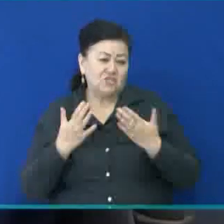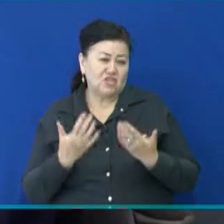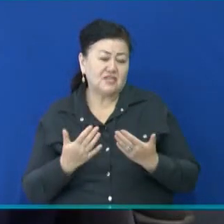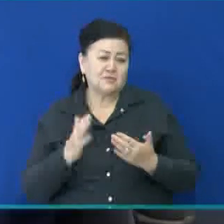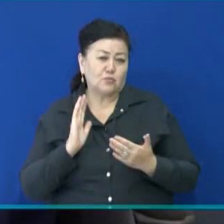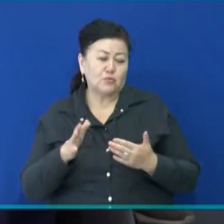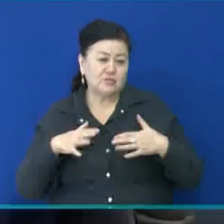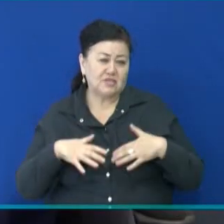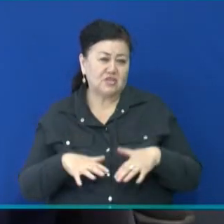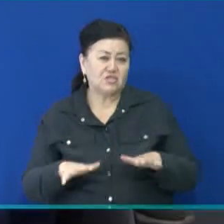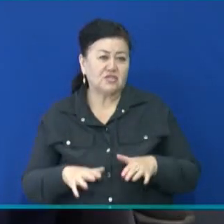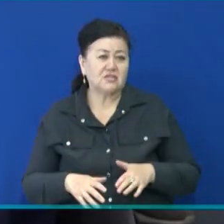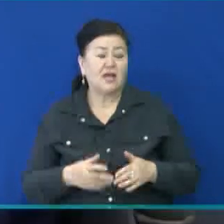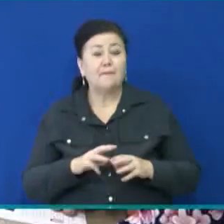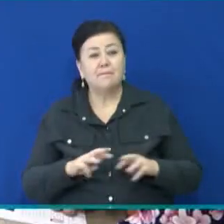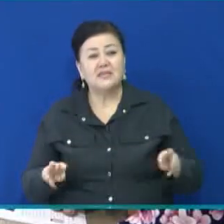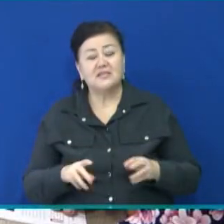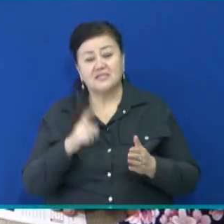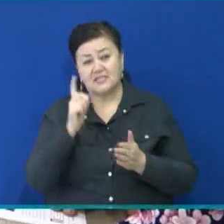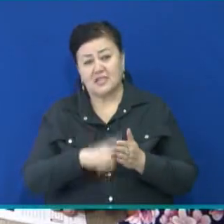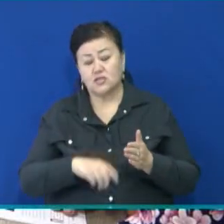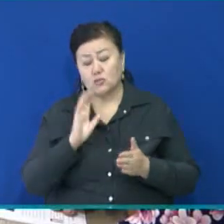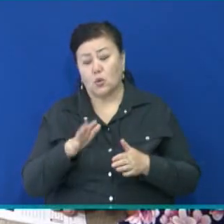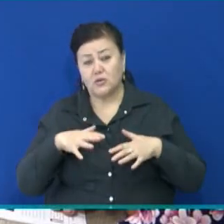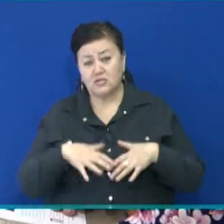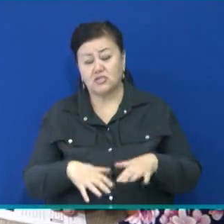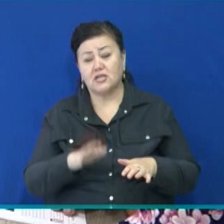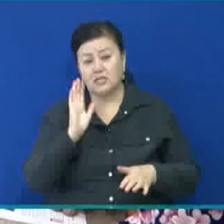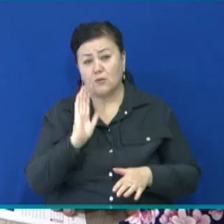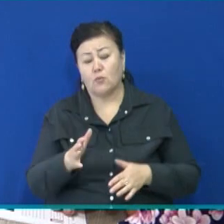на совещании, и заверил, что в дальнейшем решения будут найдены.